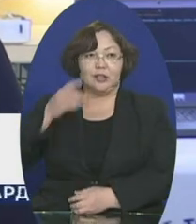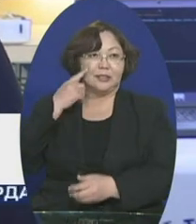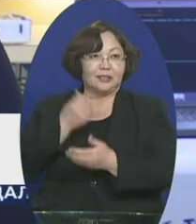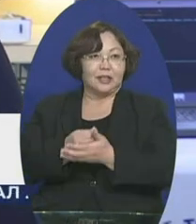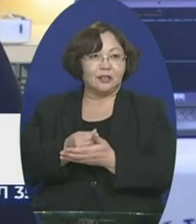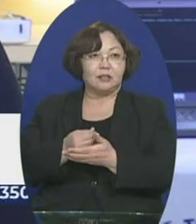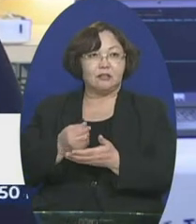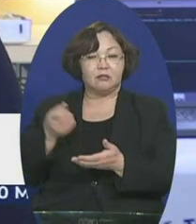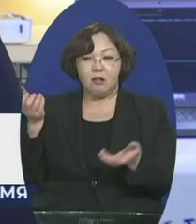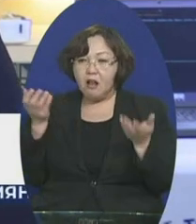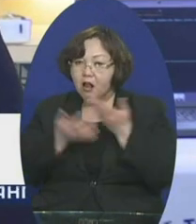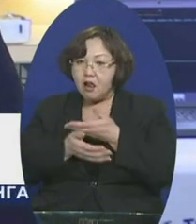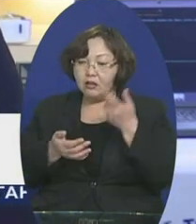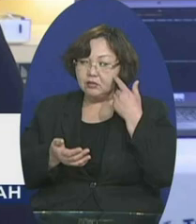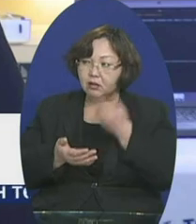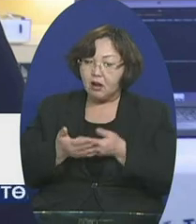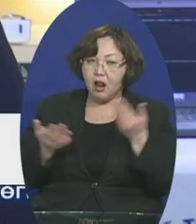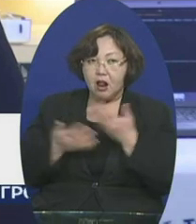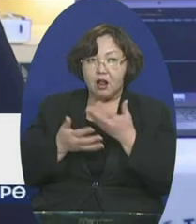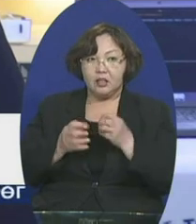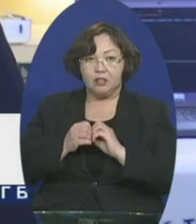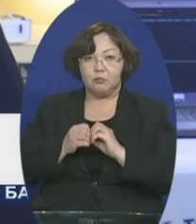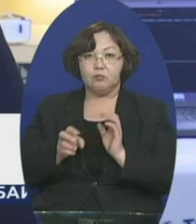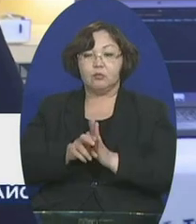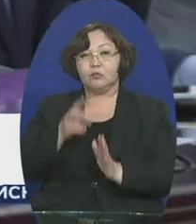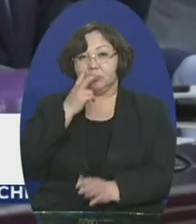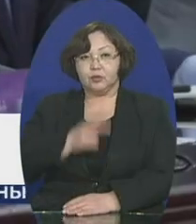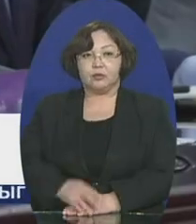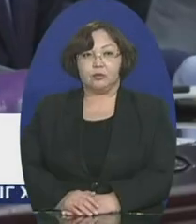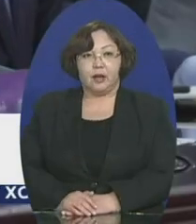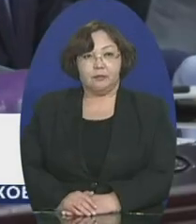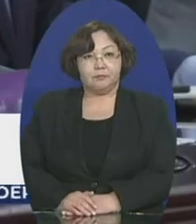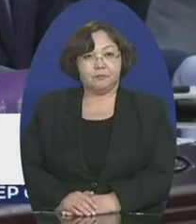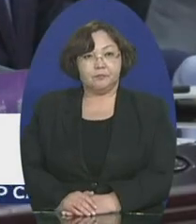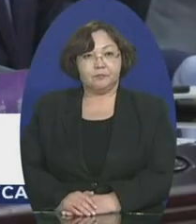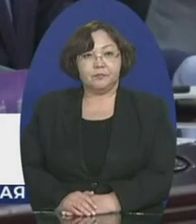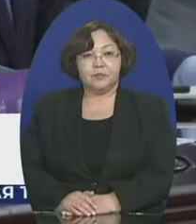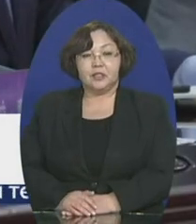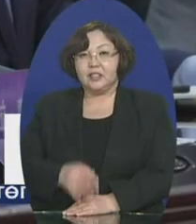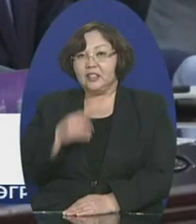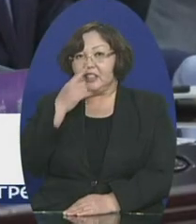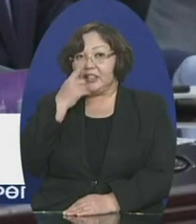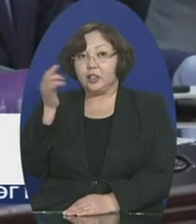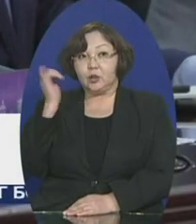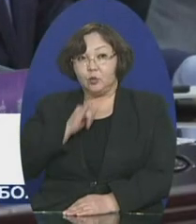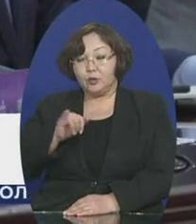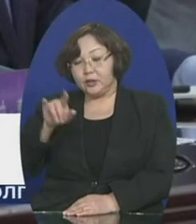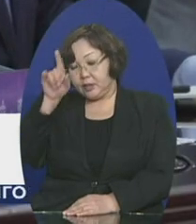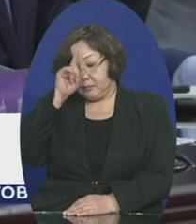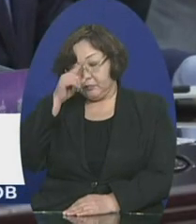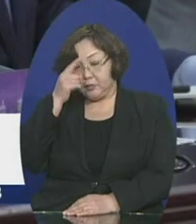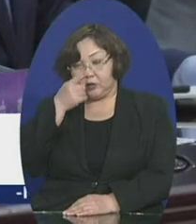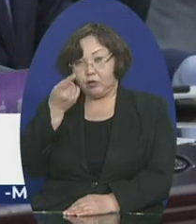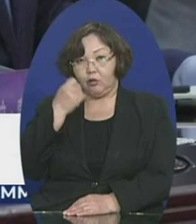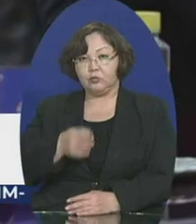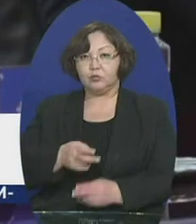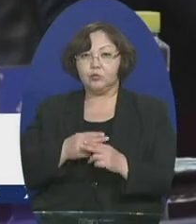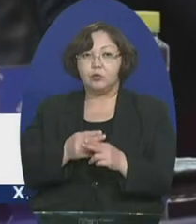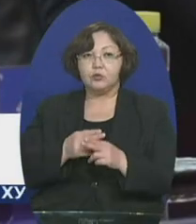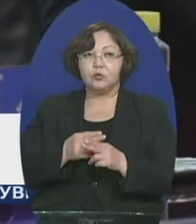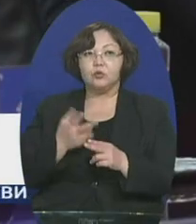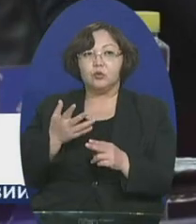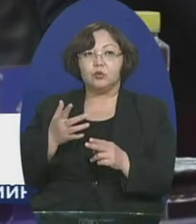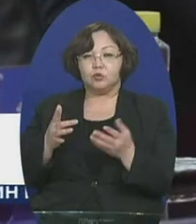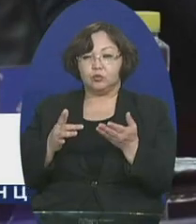бодлыг солилцсны үр дүндээр л хийх боломжтой гэж үзэж байна. Бүгд найрамдах Хятад Ард Улс эрүүлэндийн гол үзүүлэлтүүдээр